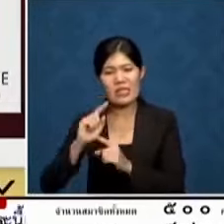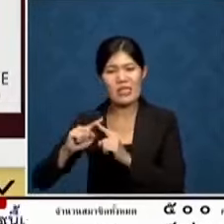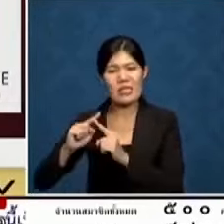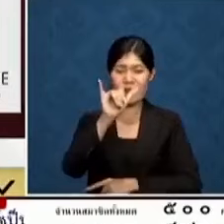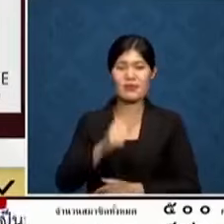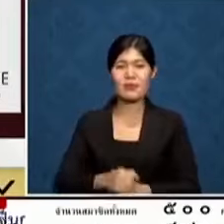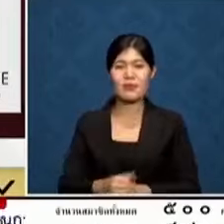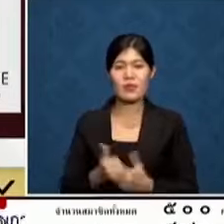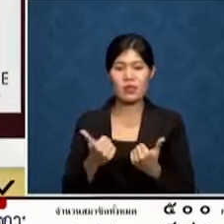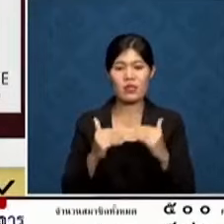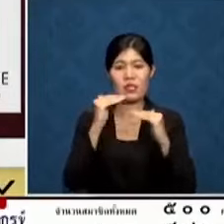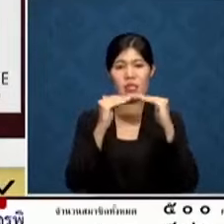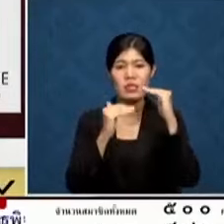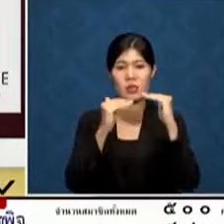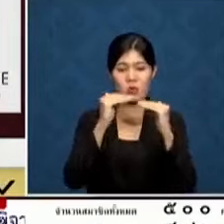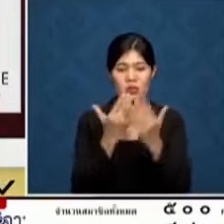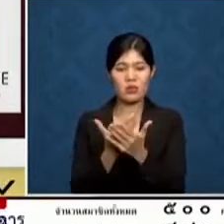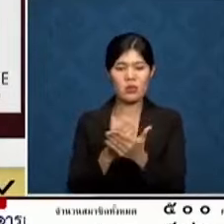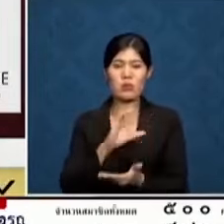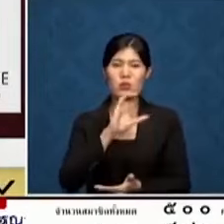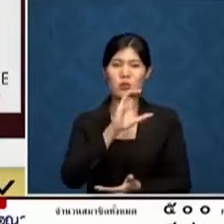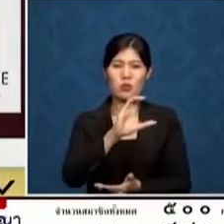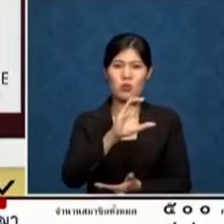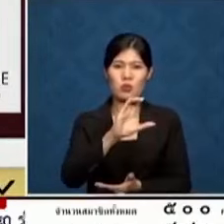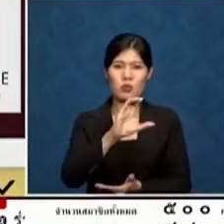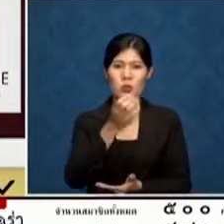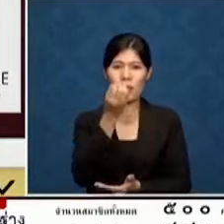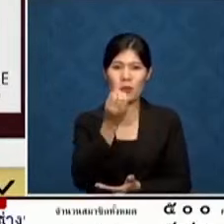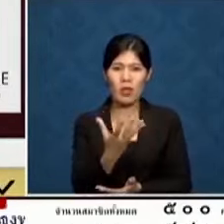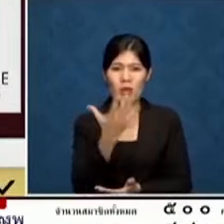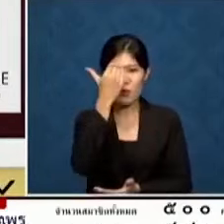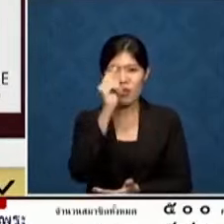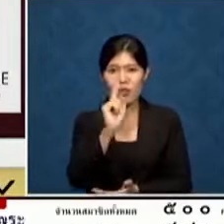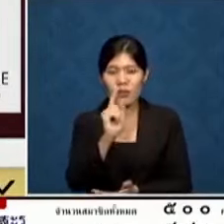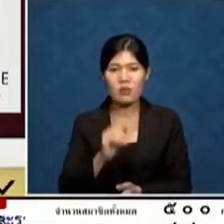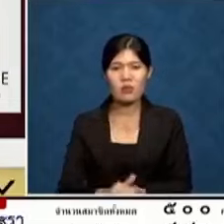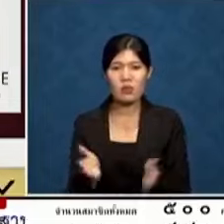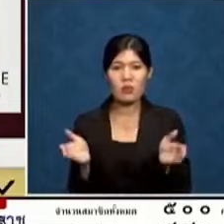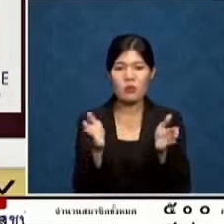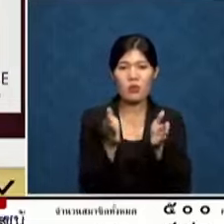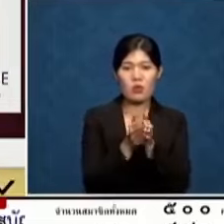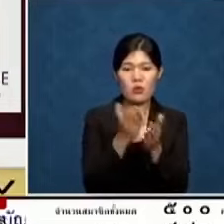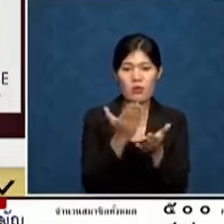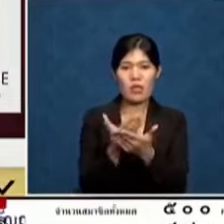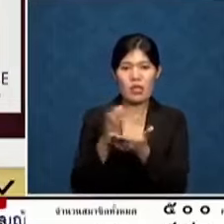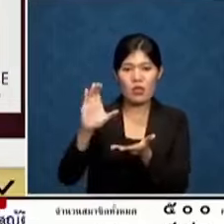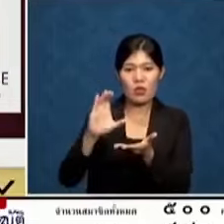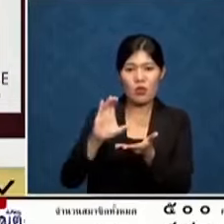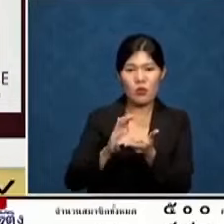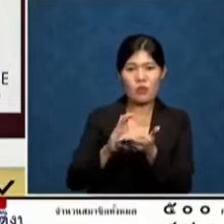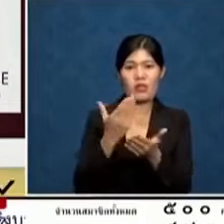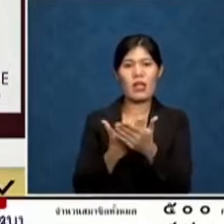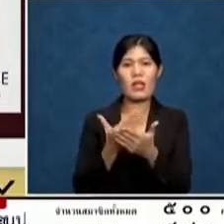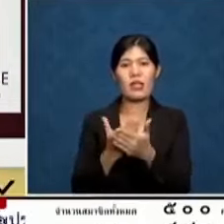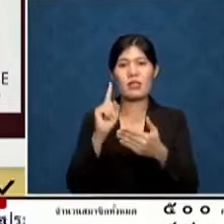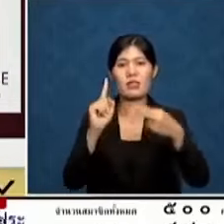นี่ยมันไม่ใช่การลงทุนโดยตรงไงมันเป็นการแจกให้เขาไปบริโภคแล้วก็หวังว่าเขาจะผลิตเพิ่มทีนี้จะผลิตเพิ่มหรือไม่ผลิตเ